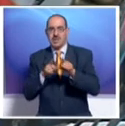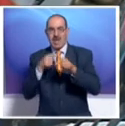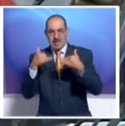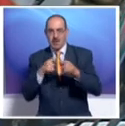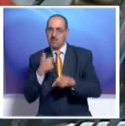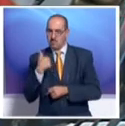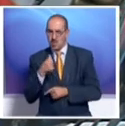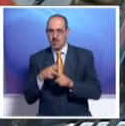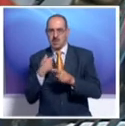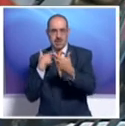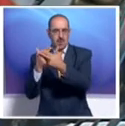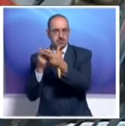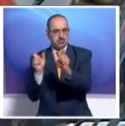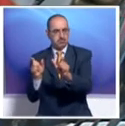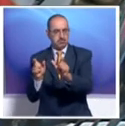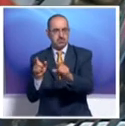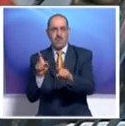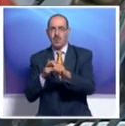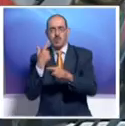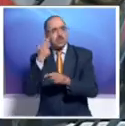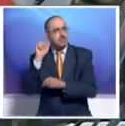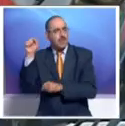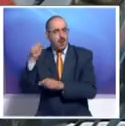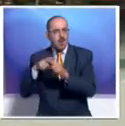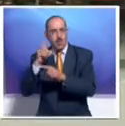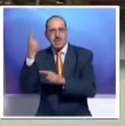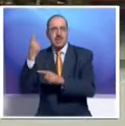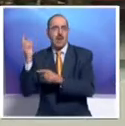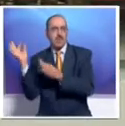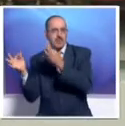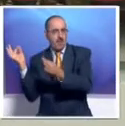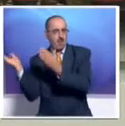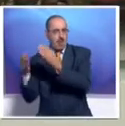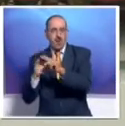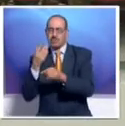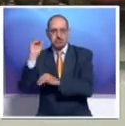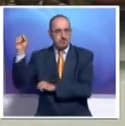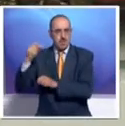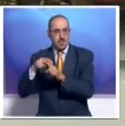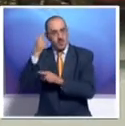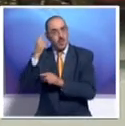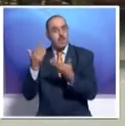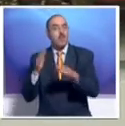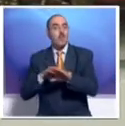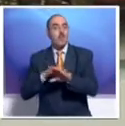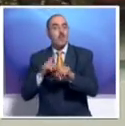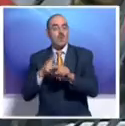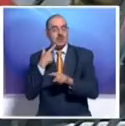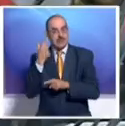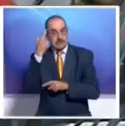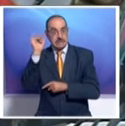على رفع كافة التحديات وتغلب على كل الأزمات انطلاقا من